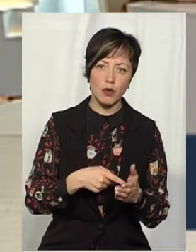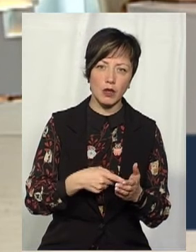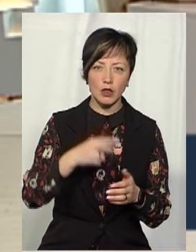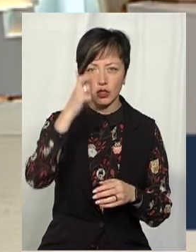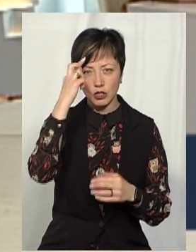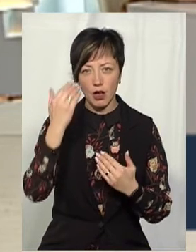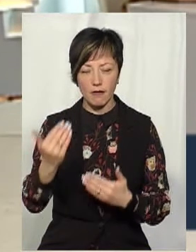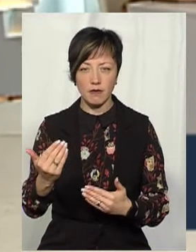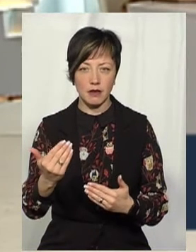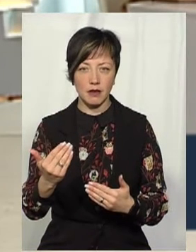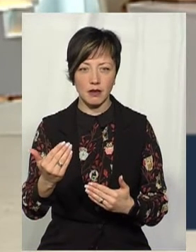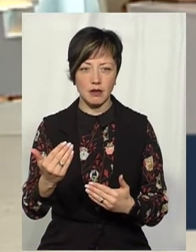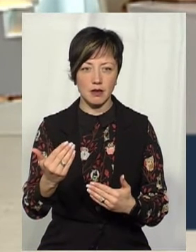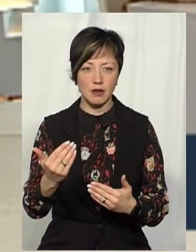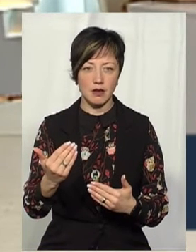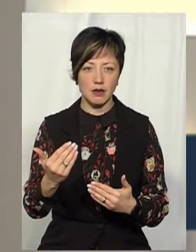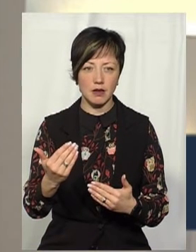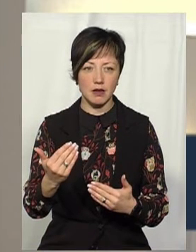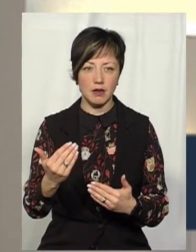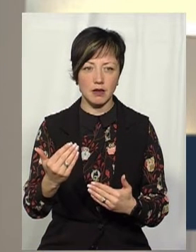звана державна?